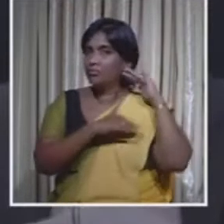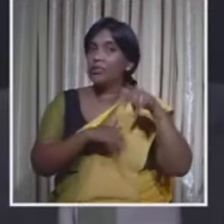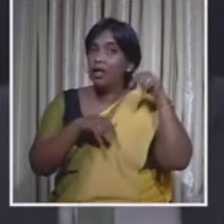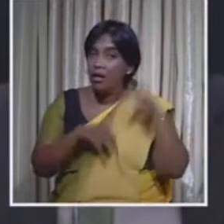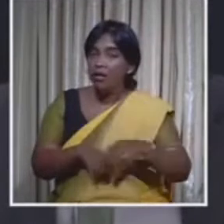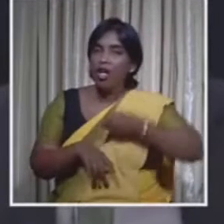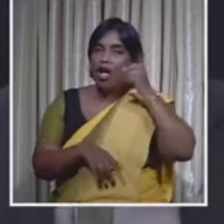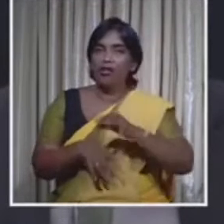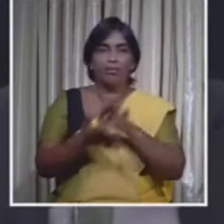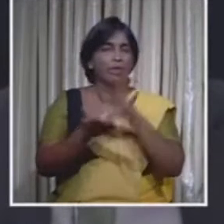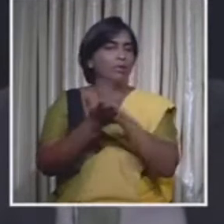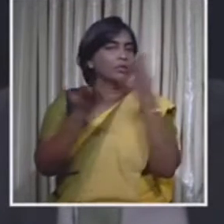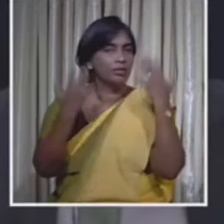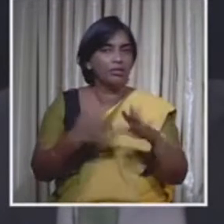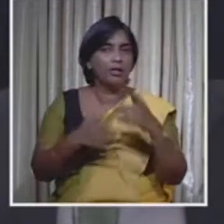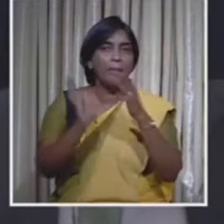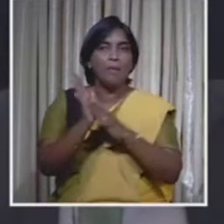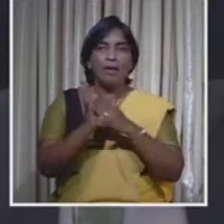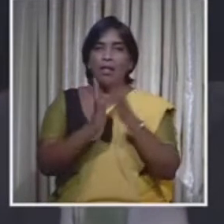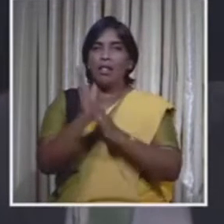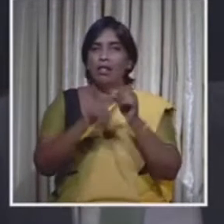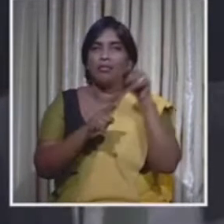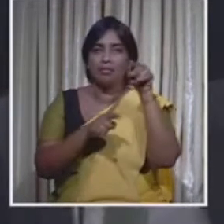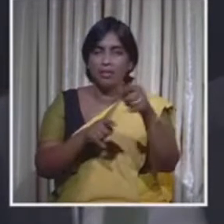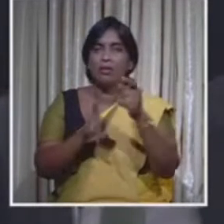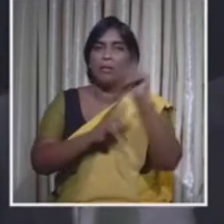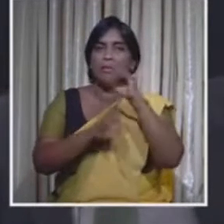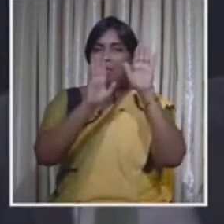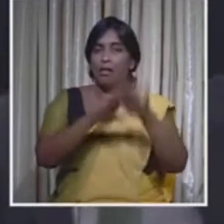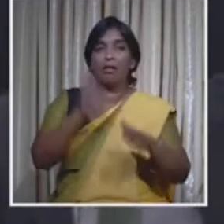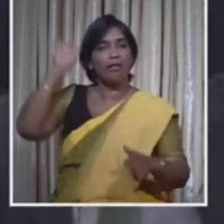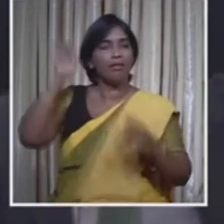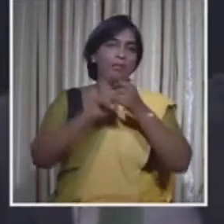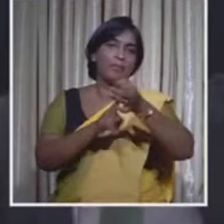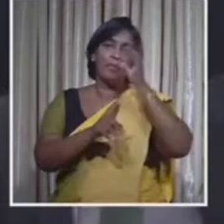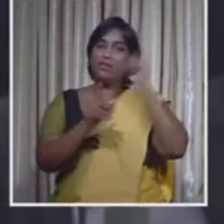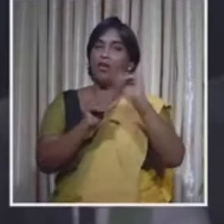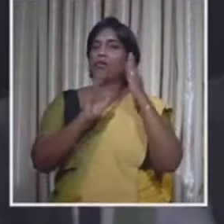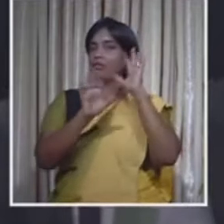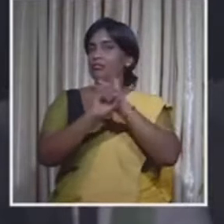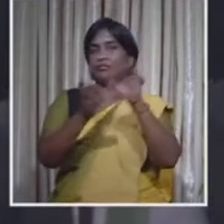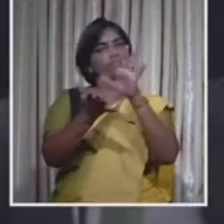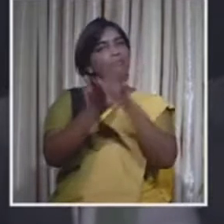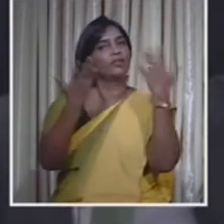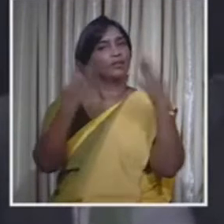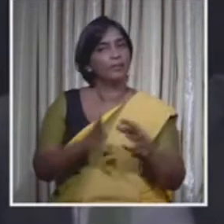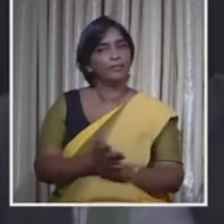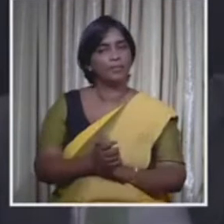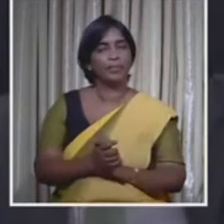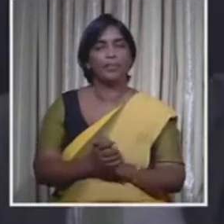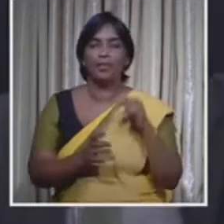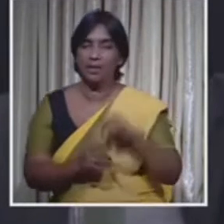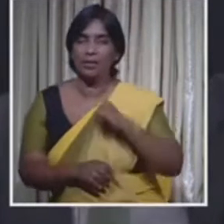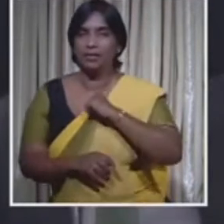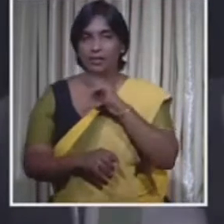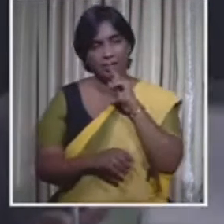අද අවසරය දීලා ඉවරයි. මහින්දානන්ද මහත්තයා මෙතුමා මෙතන පාර්ලිමේන්තුවේ අරේ ජනාධිපති කාර්යාලයේ තීන්දුව අරගෙන ඉවරයි. අපි දැන්